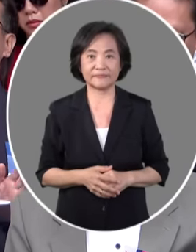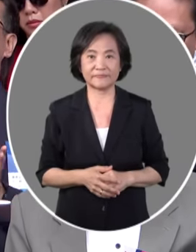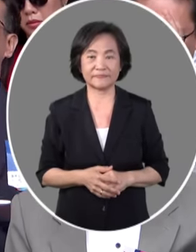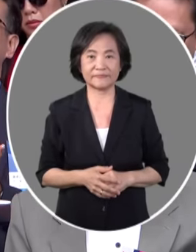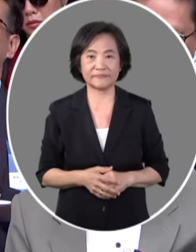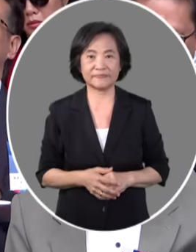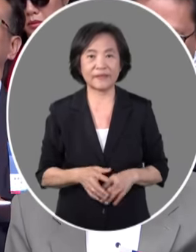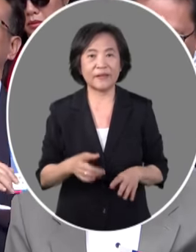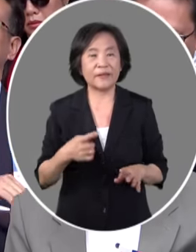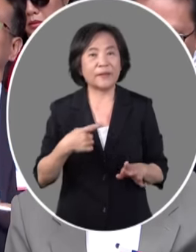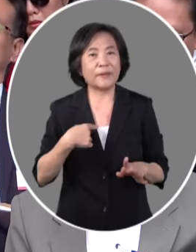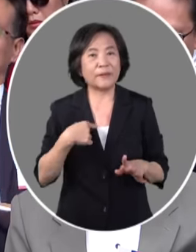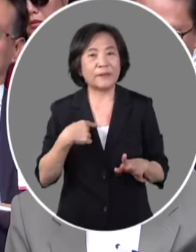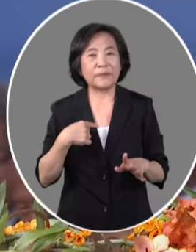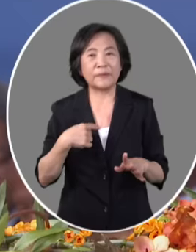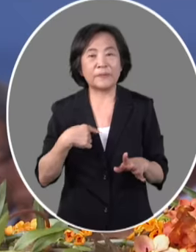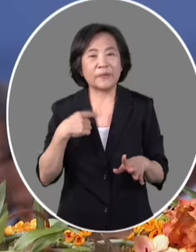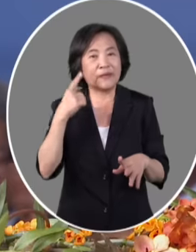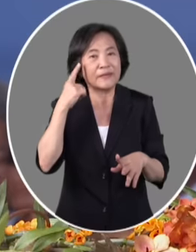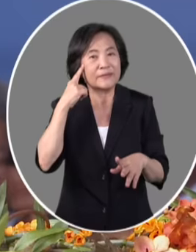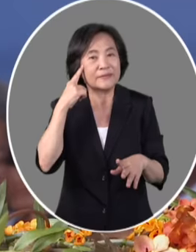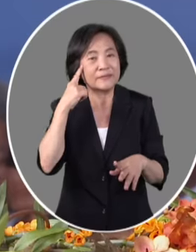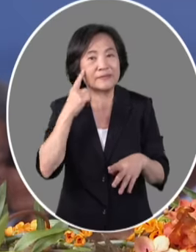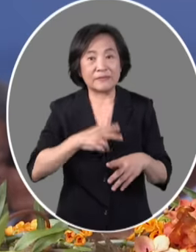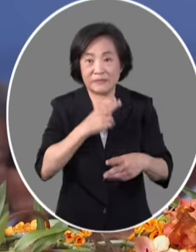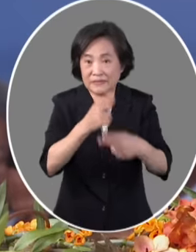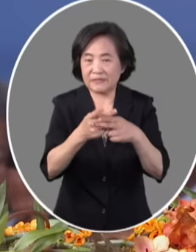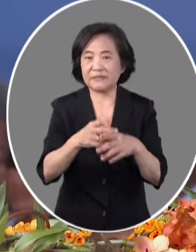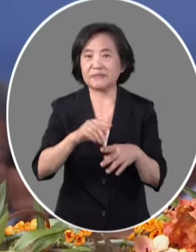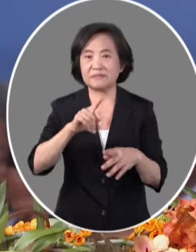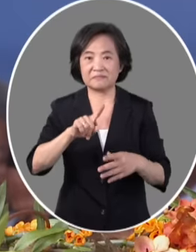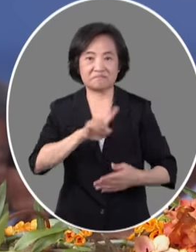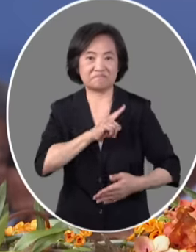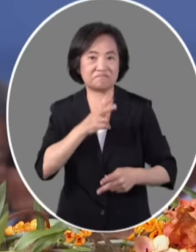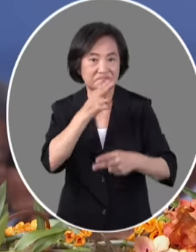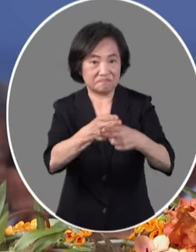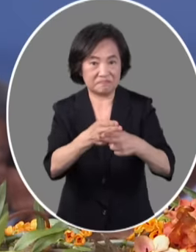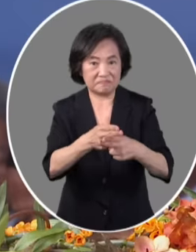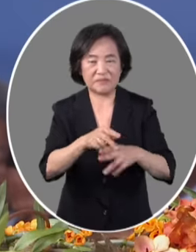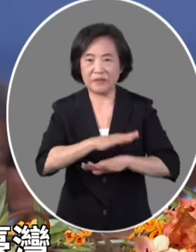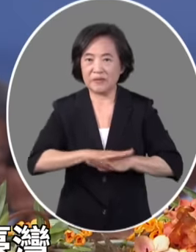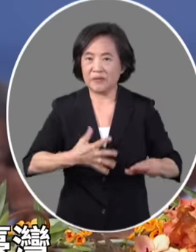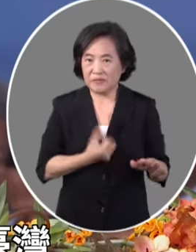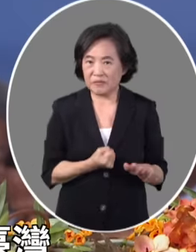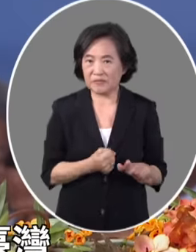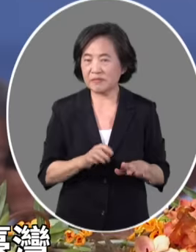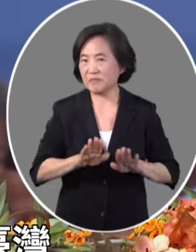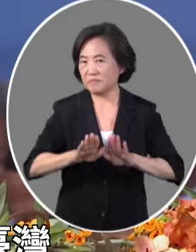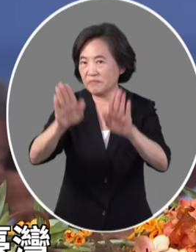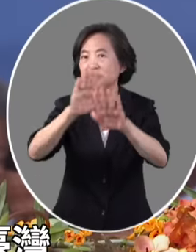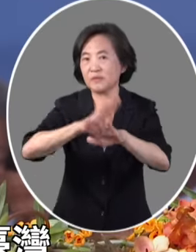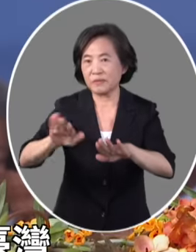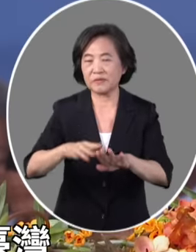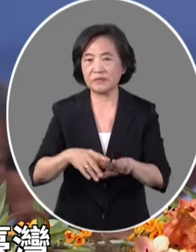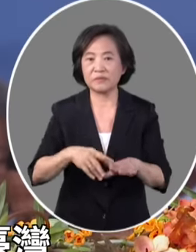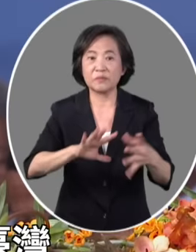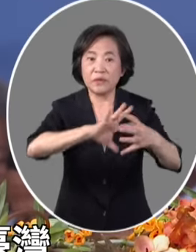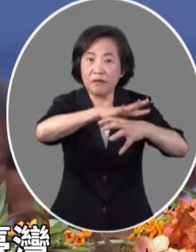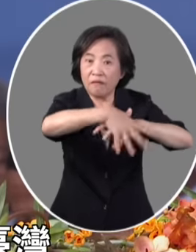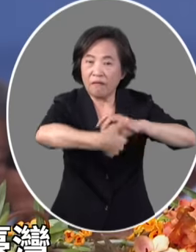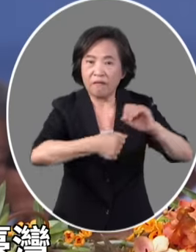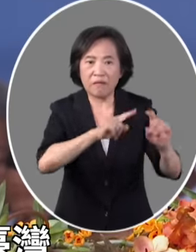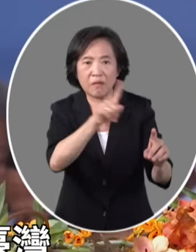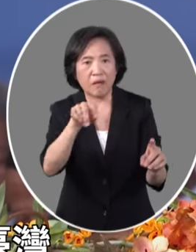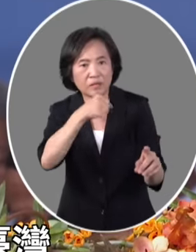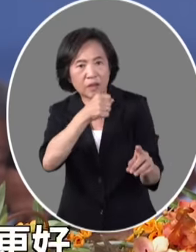我相信自信沉稳的台湾一定会继续前进。我们不只要给世界更好